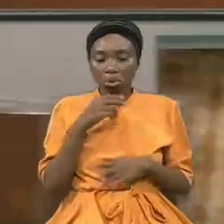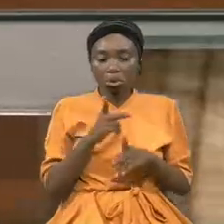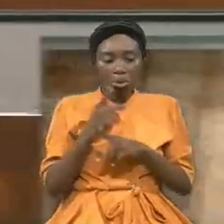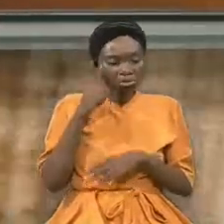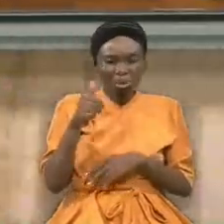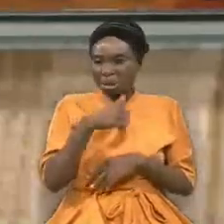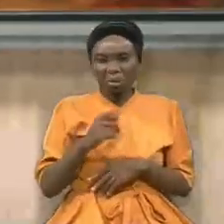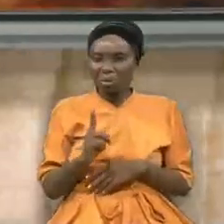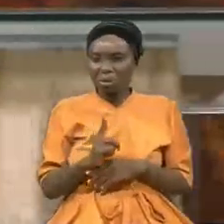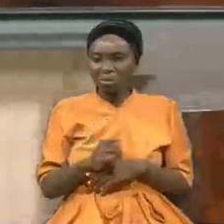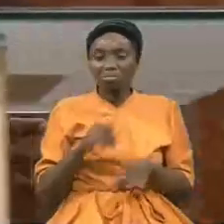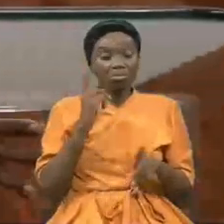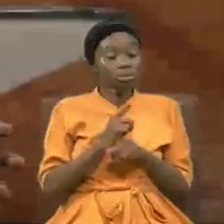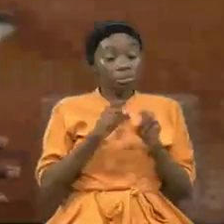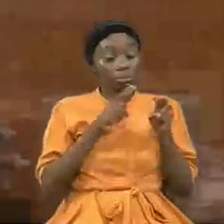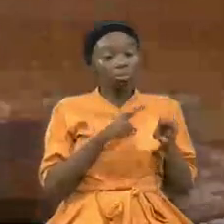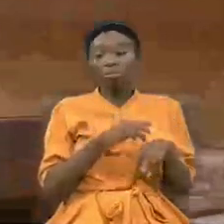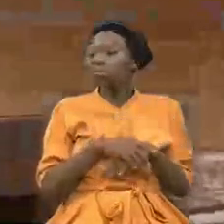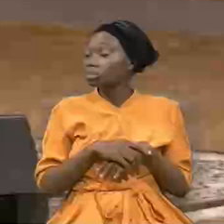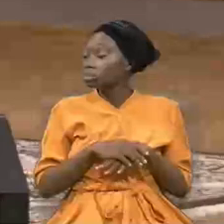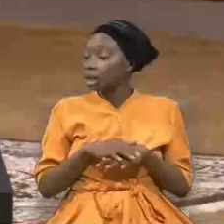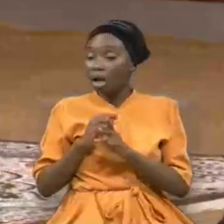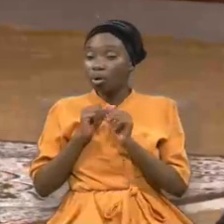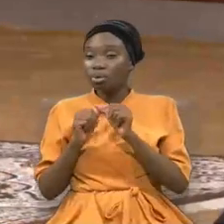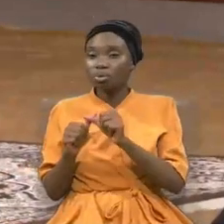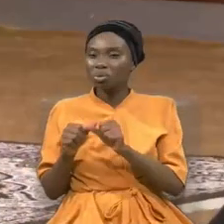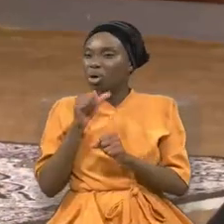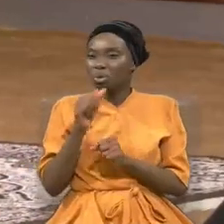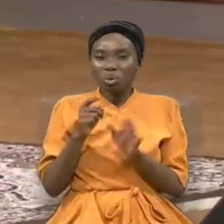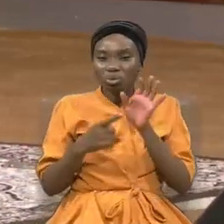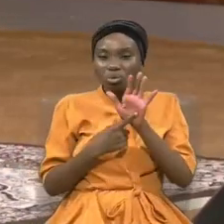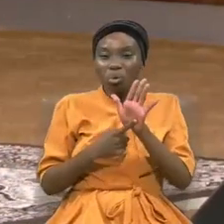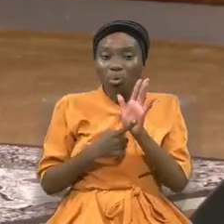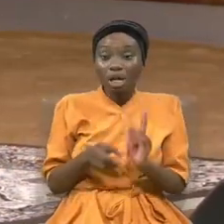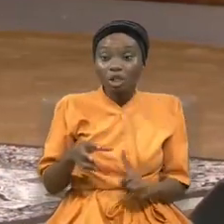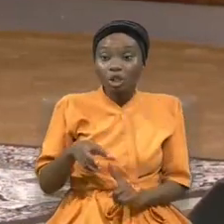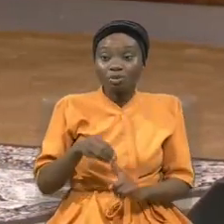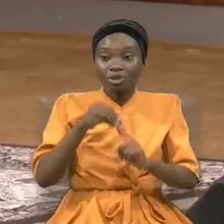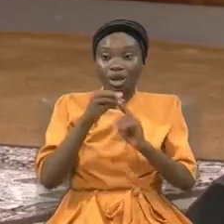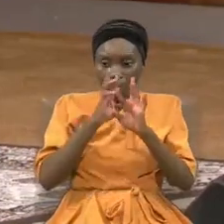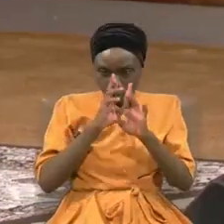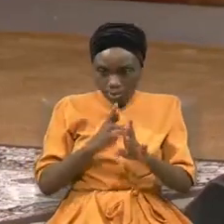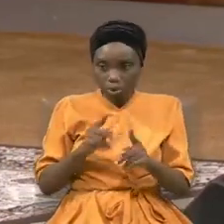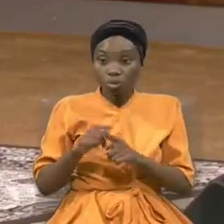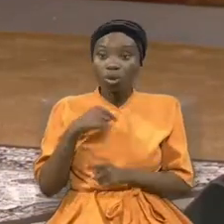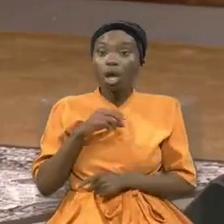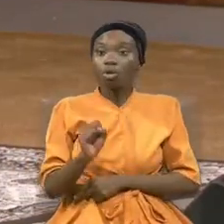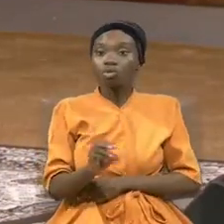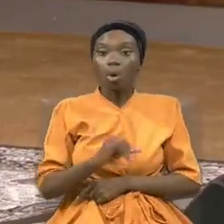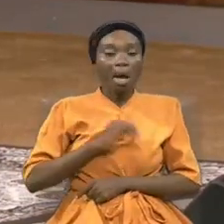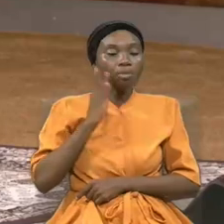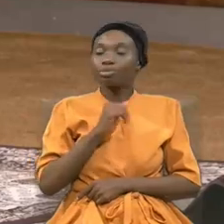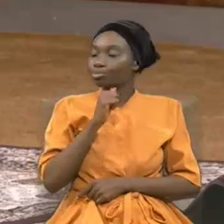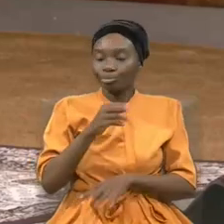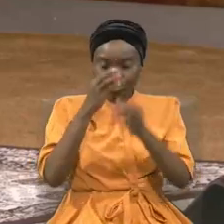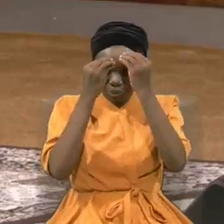à personne, seulement lui continue, mène sa vie. Et il ne montre pas un respect spécial à moi. Donc, je ne